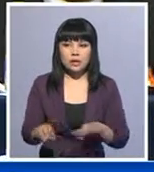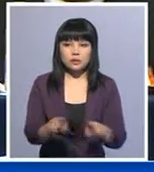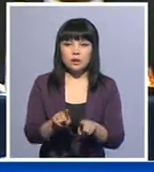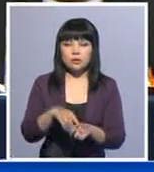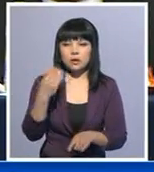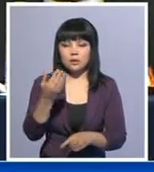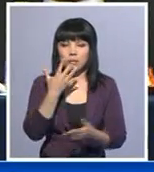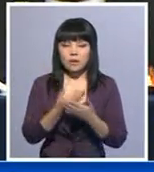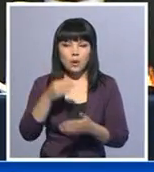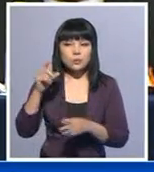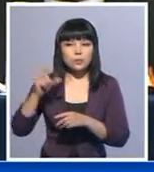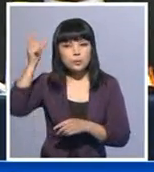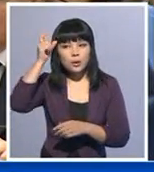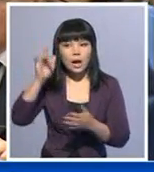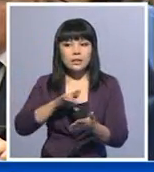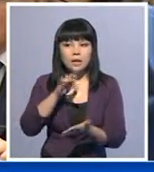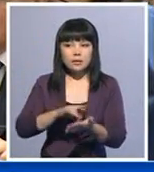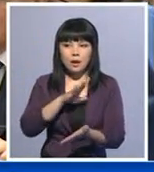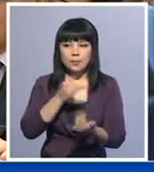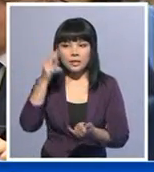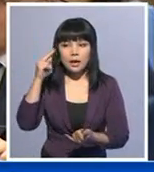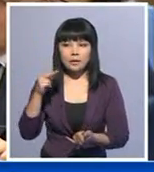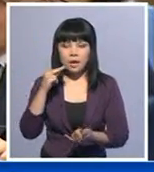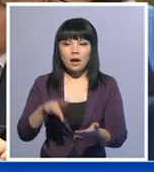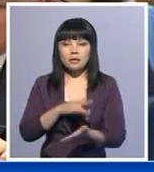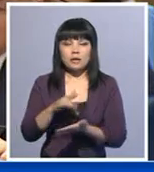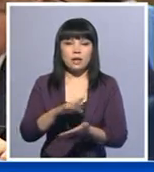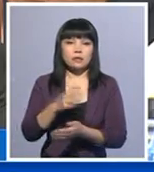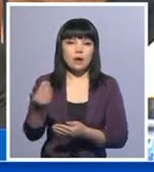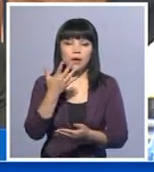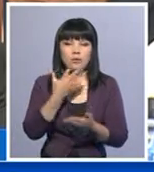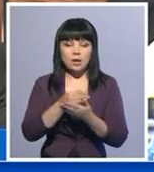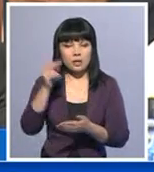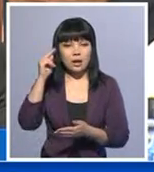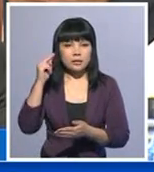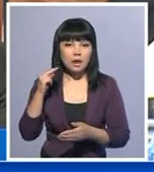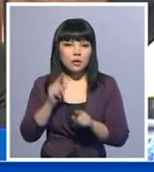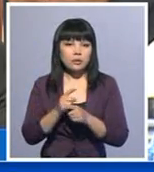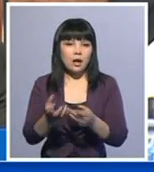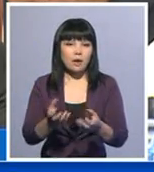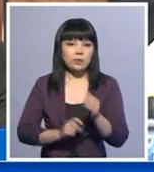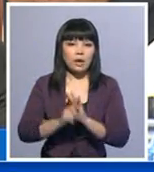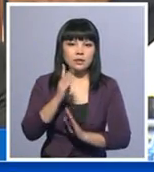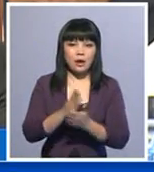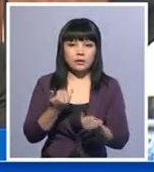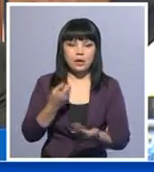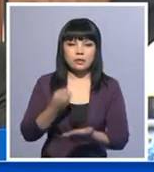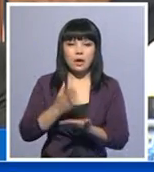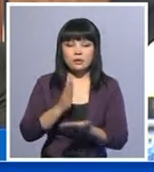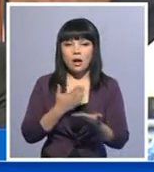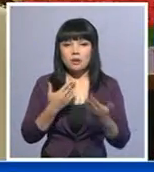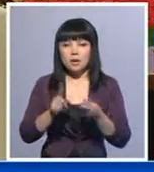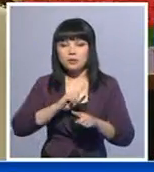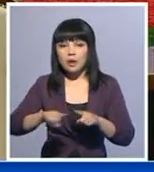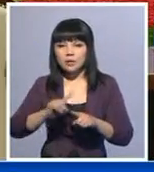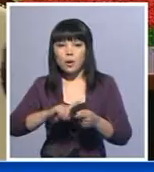кеңесінің төрағасы Түркия еді. Енді Қытай Халық Республикасы қалыда отыр. Жиында сөз сөйлеген Қазақ президенті жаһан құндылықтарының жылдам